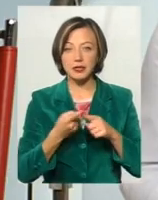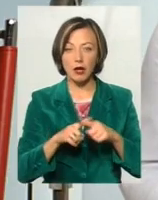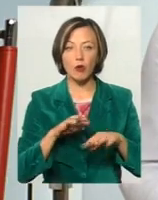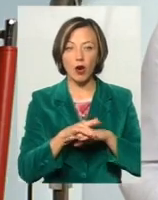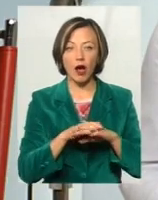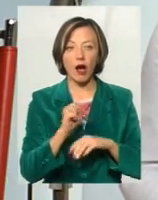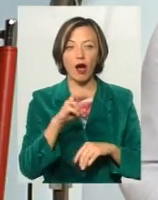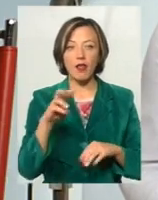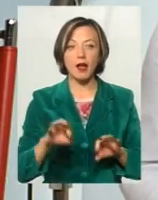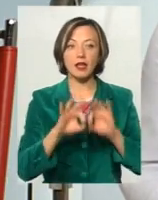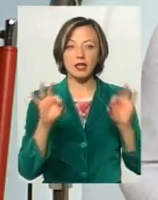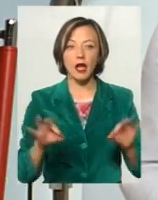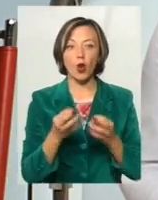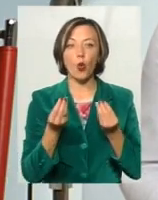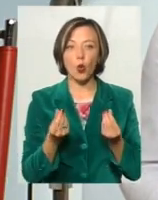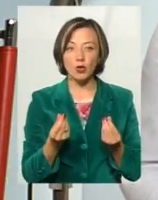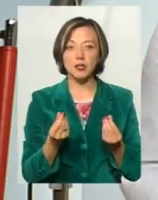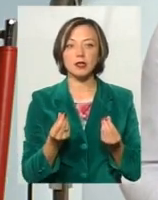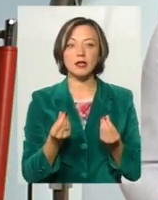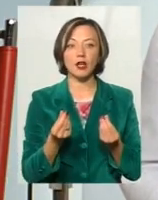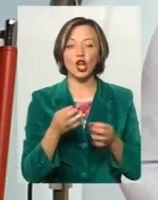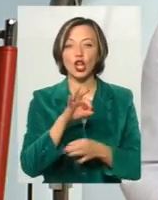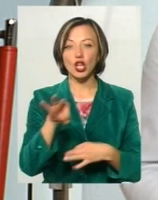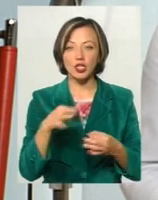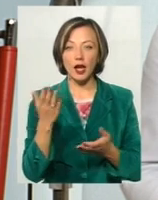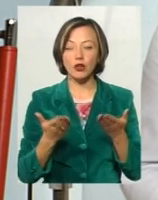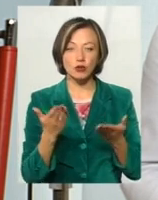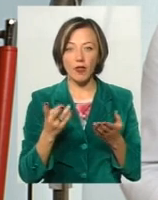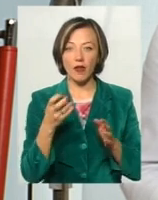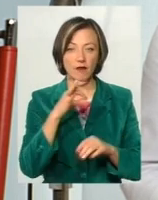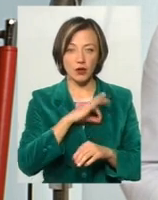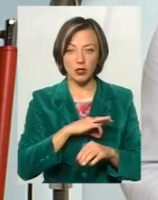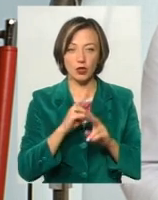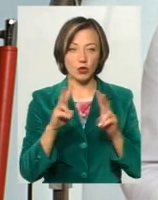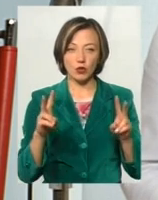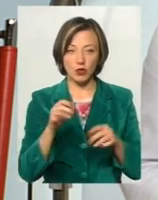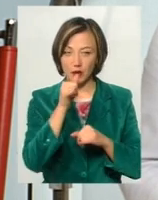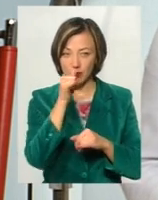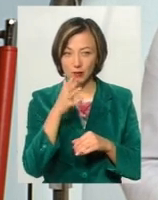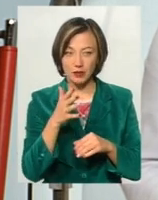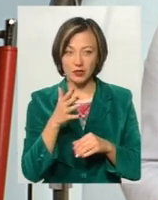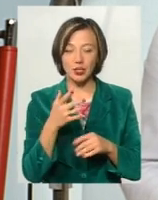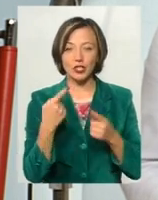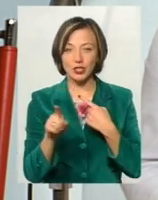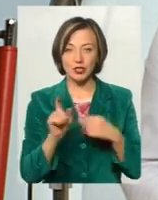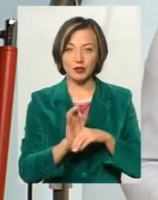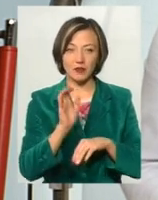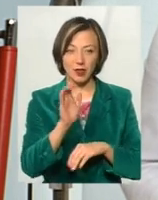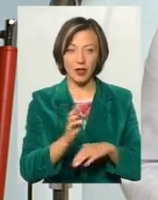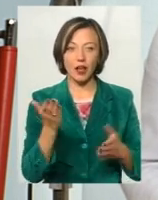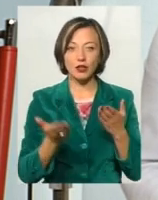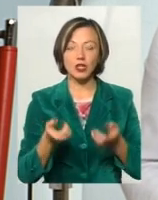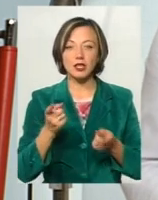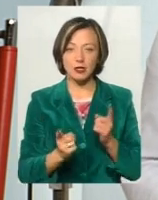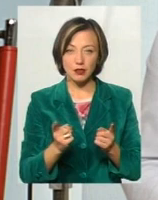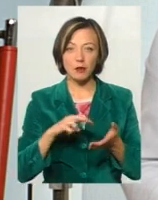Але ніяких коштів ніде лишні, якщо вони не використані, їх ніхто не може десь на щось інше передбачити, якщо вони